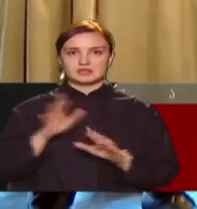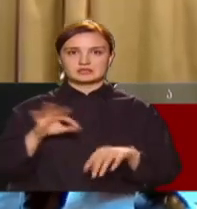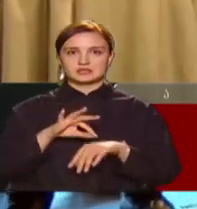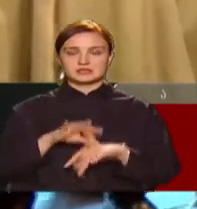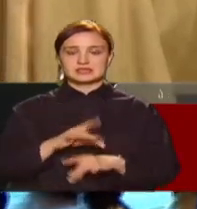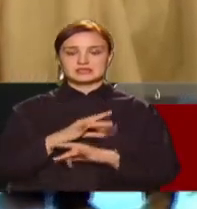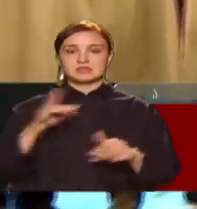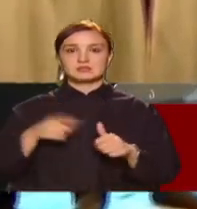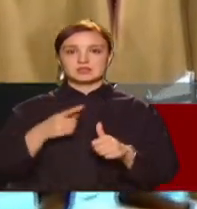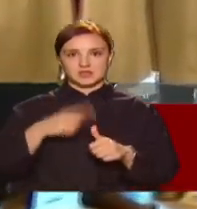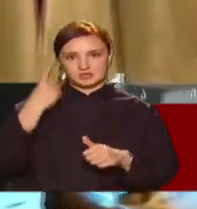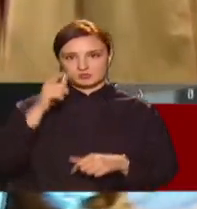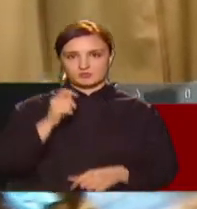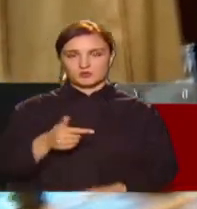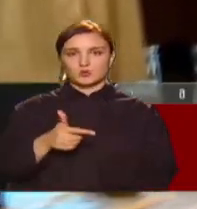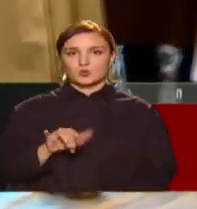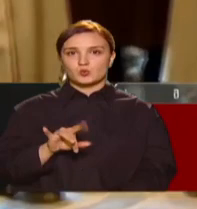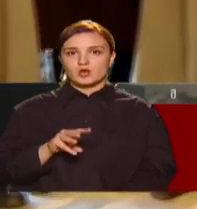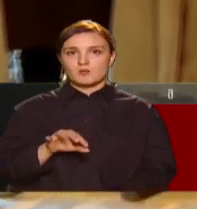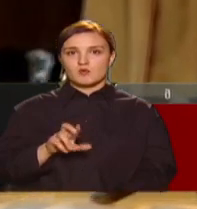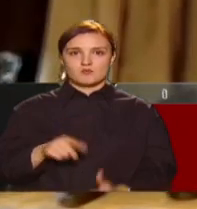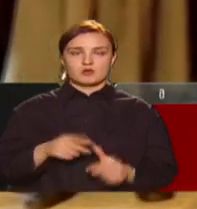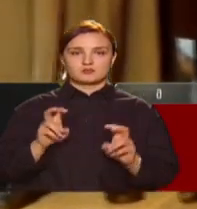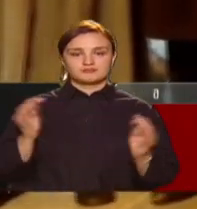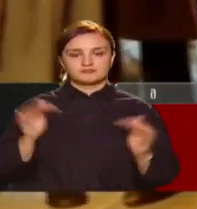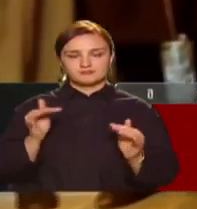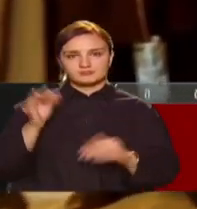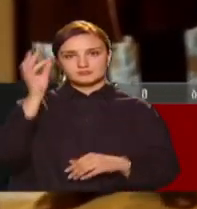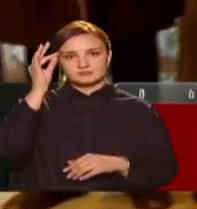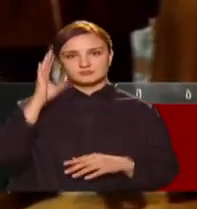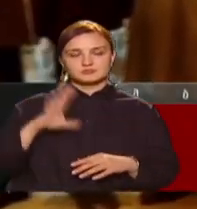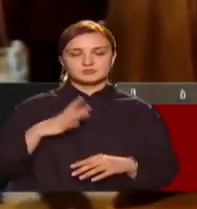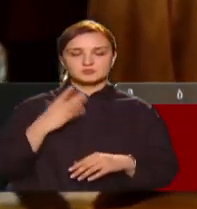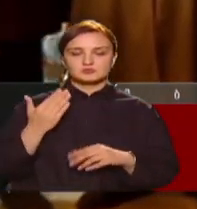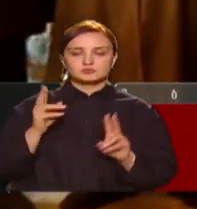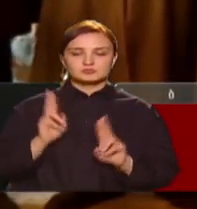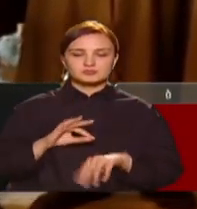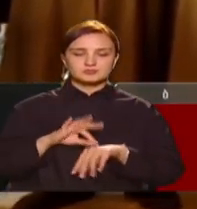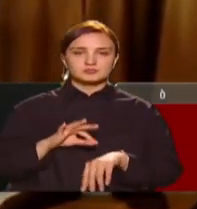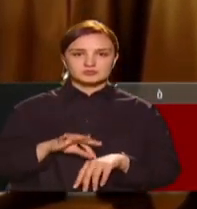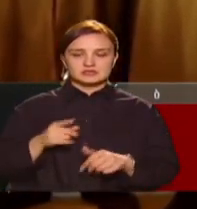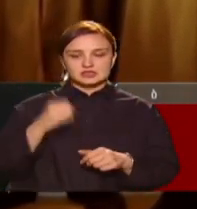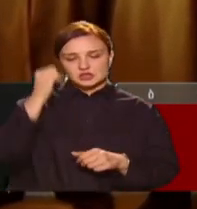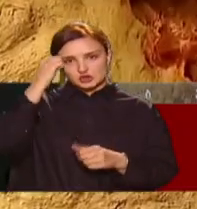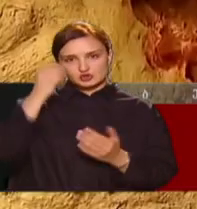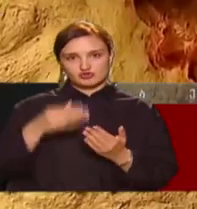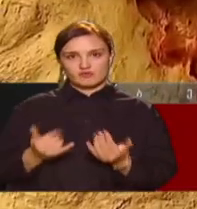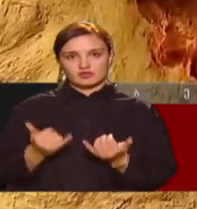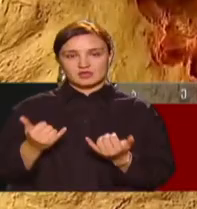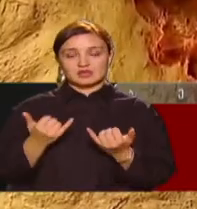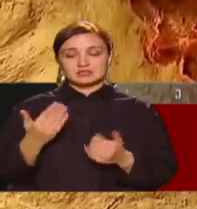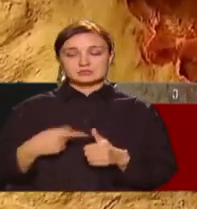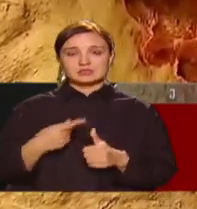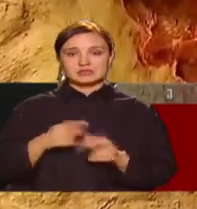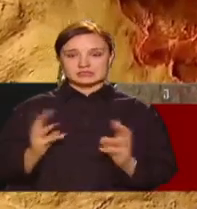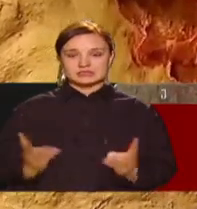ზეიმ სახელიც მოუფიქრეს გურამობა. იკრიბებიან, იგონებენ, რიტუალებს ასრულებენ და ასე უკვდავყოფენ მის ხსოვნას. დღეს მის